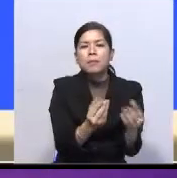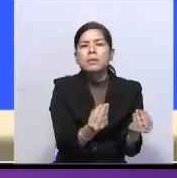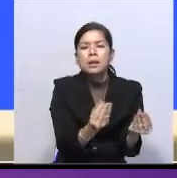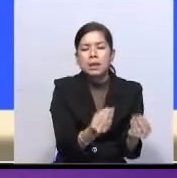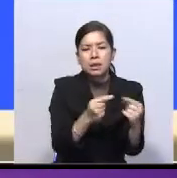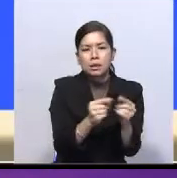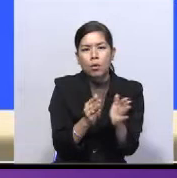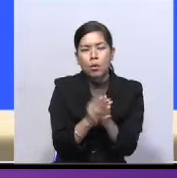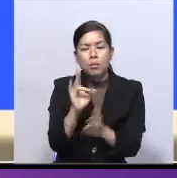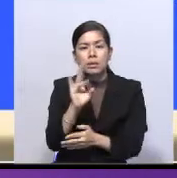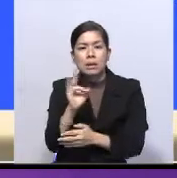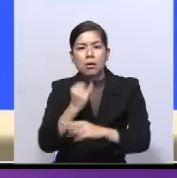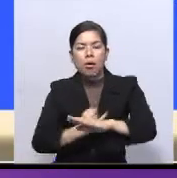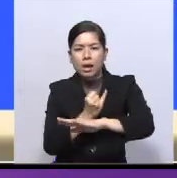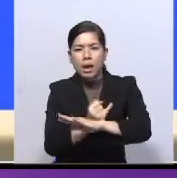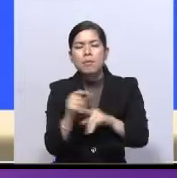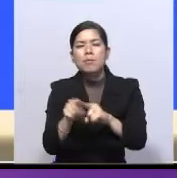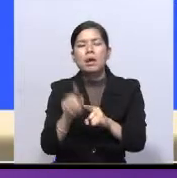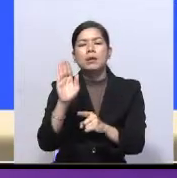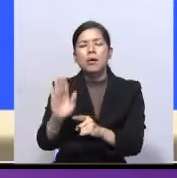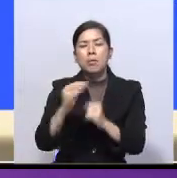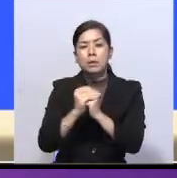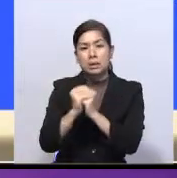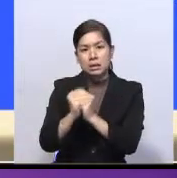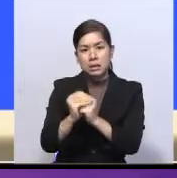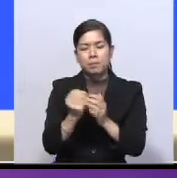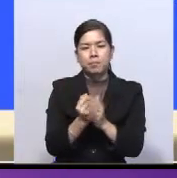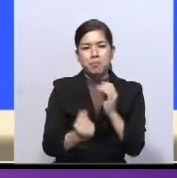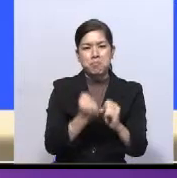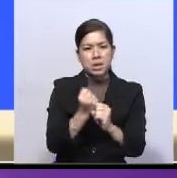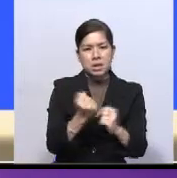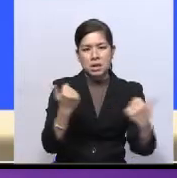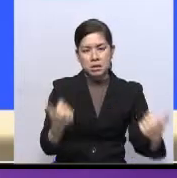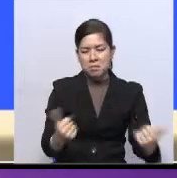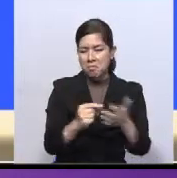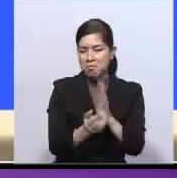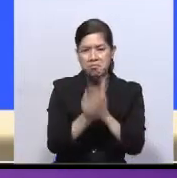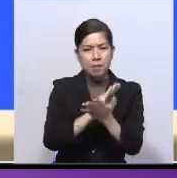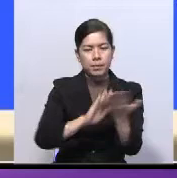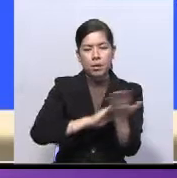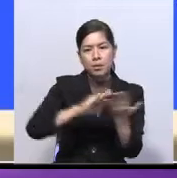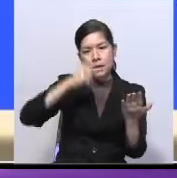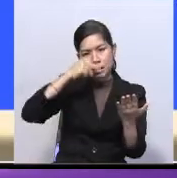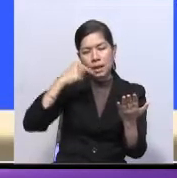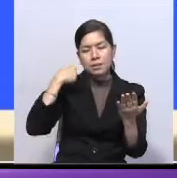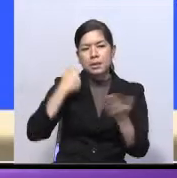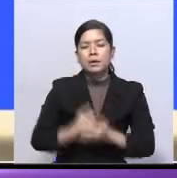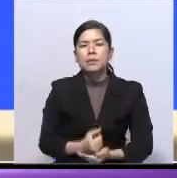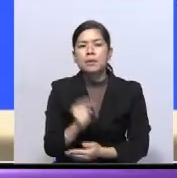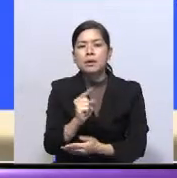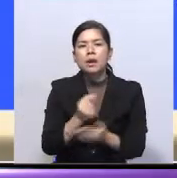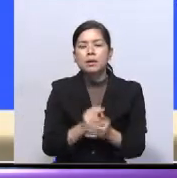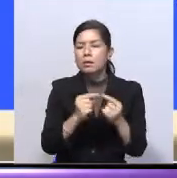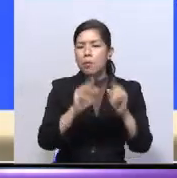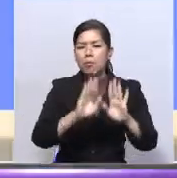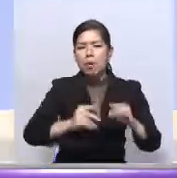พัฒนาเมืองซึ่งปีนี้ผมบอกอะไรเงี้ยครับว่าจะเป็นปีที่พลิกโฉมประเทศไทยที่บอกว่าสู่นิวไฮก็คือการพลิกโฉม